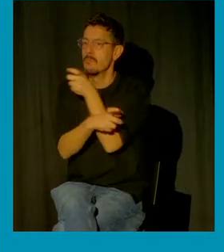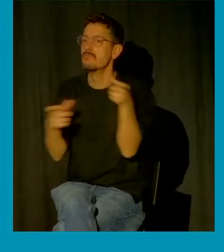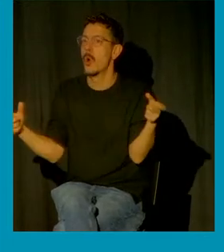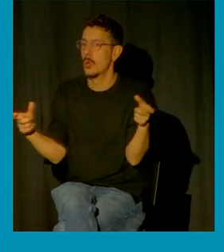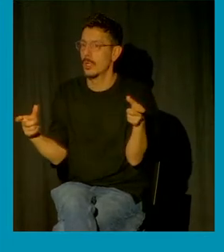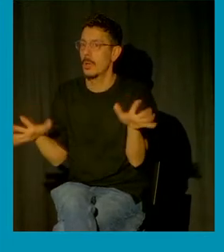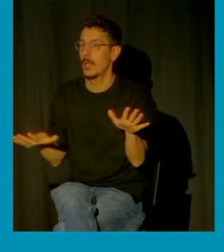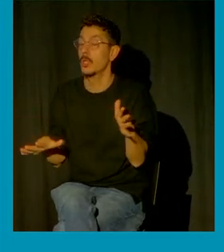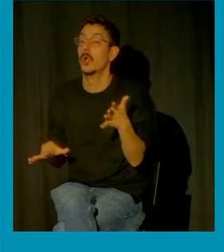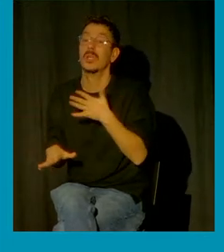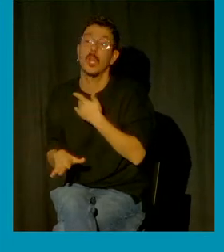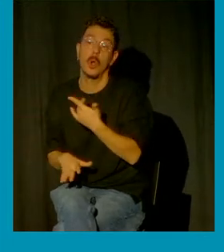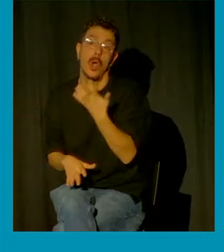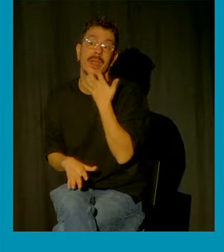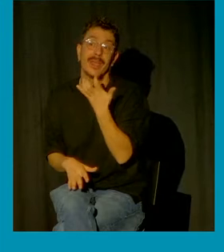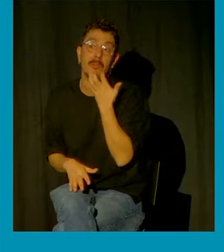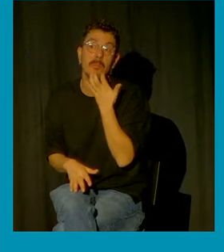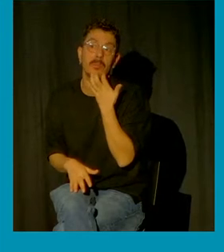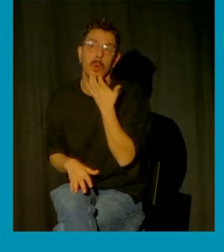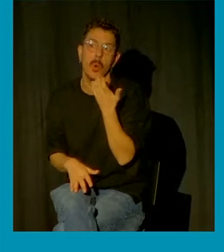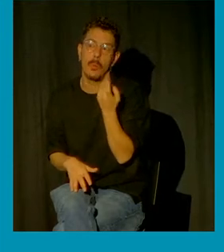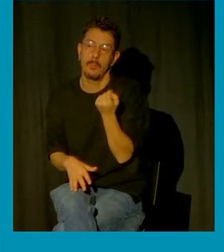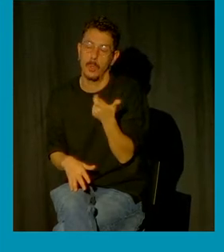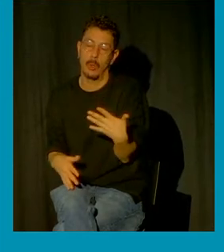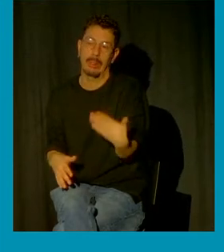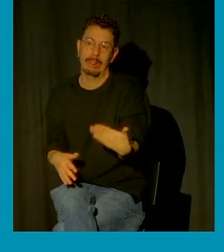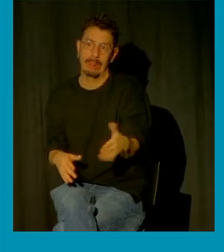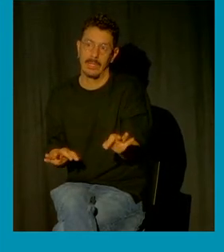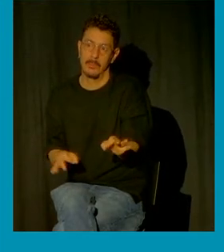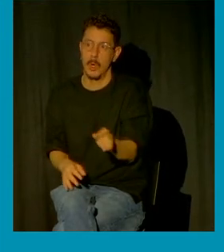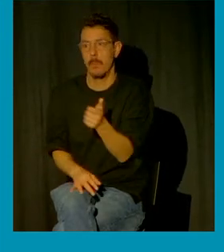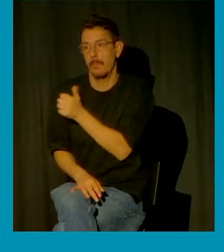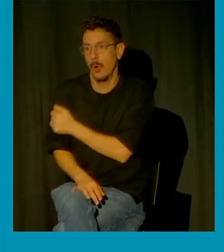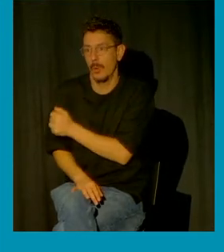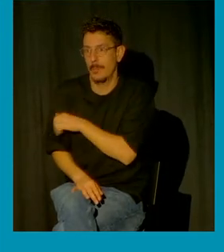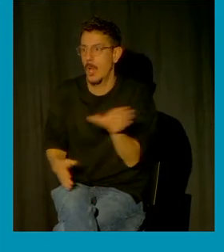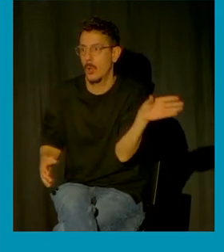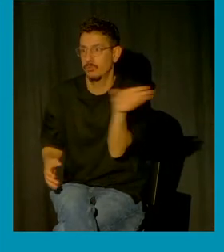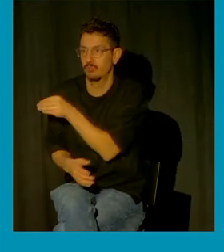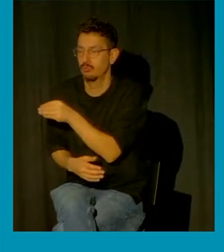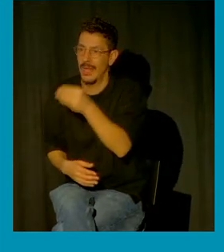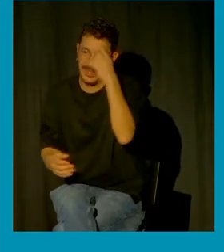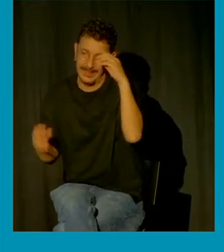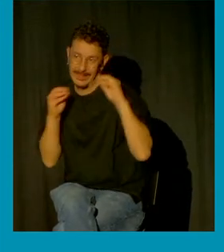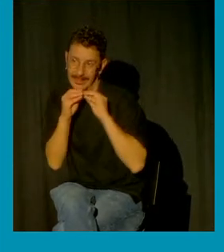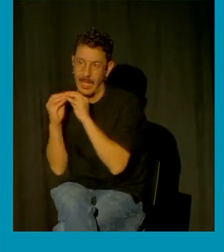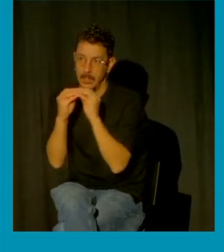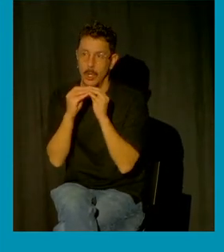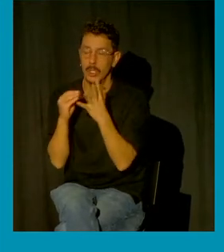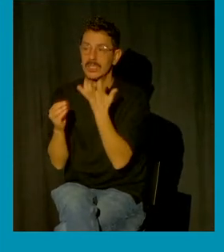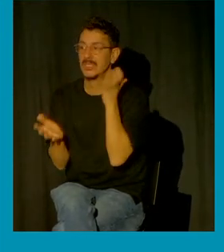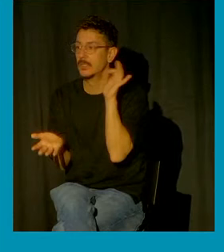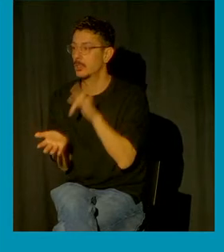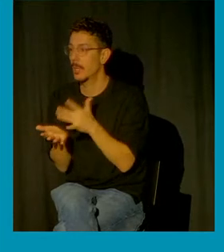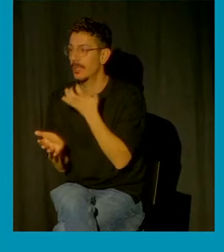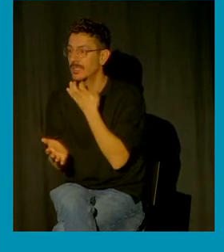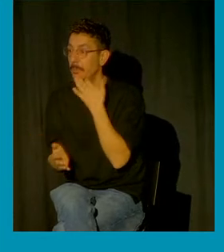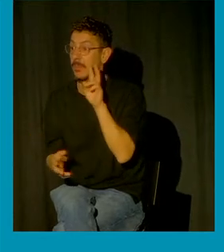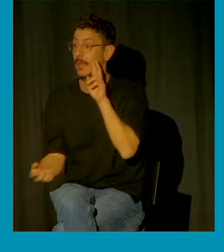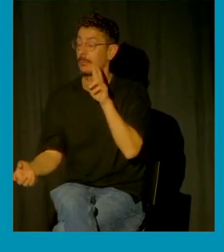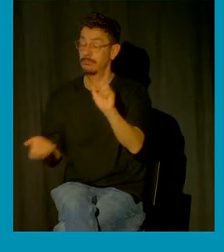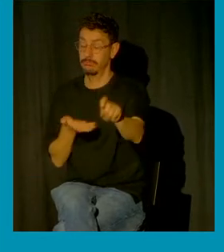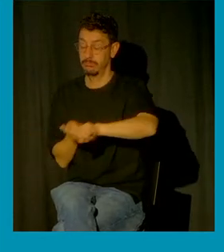tan banal i tan pobre però tots totes i totis estarem d'acord en que per exemple si algun dia es divulga un vídeo sexual